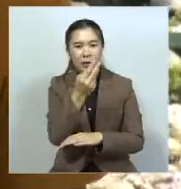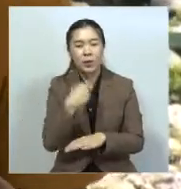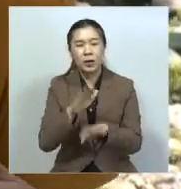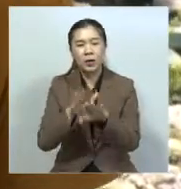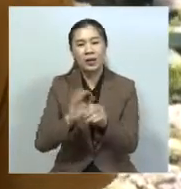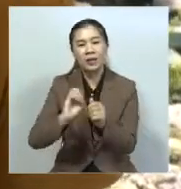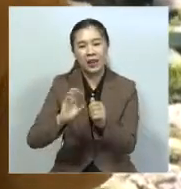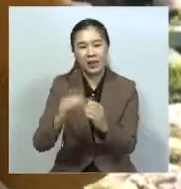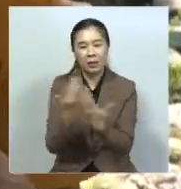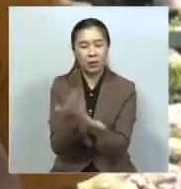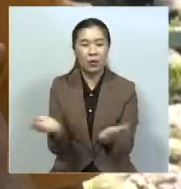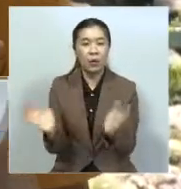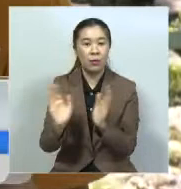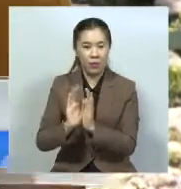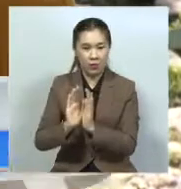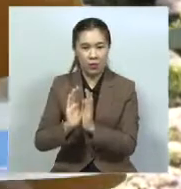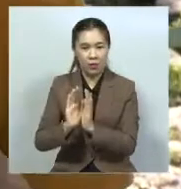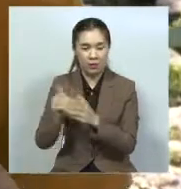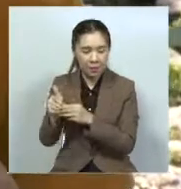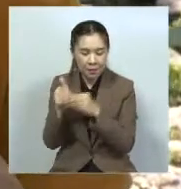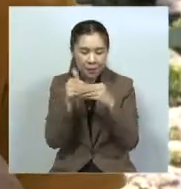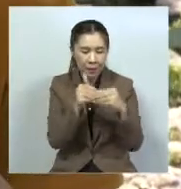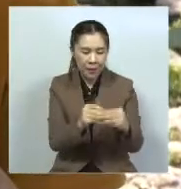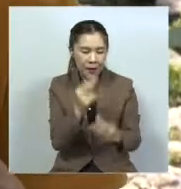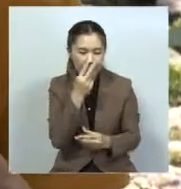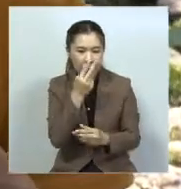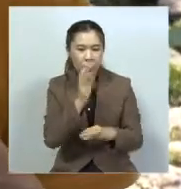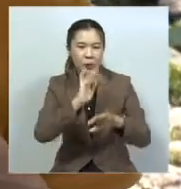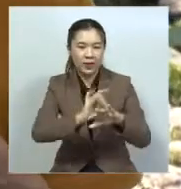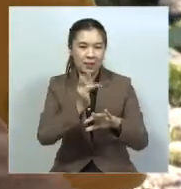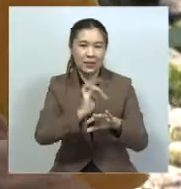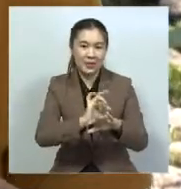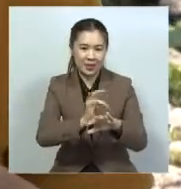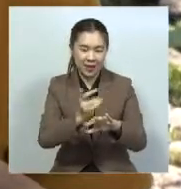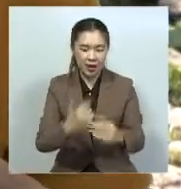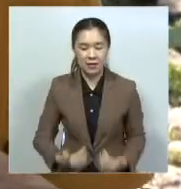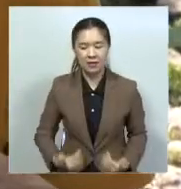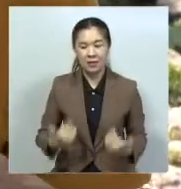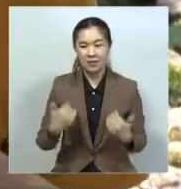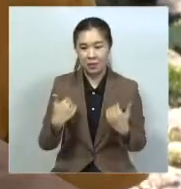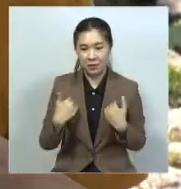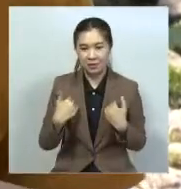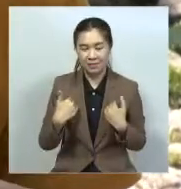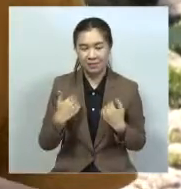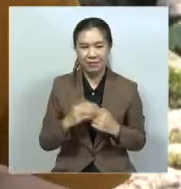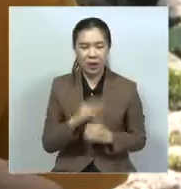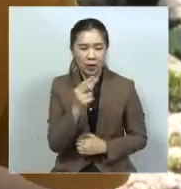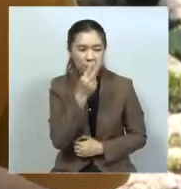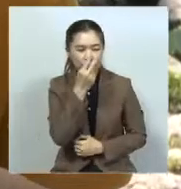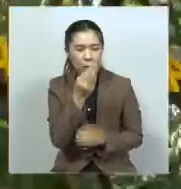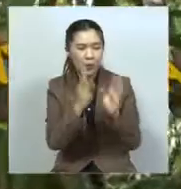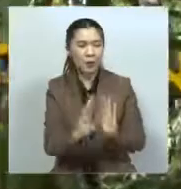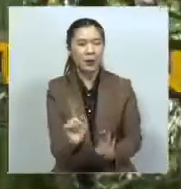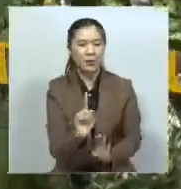นะนำสำหรับกลุ่มครอบครัวนะคะที่อยากจะพาลูกมาเรียนรู้ศึกษาธรรมชาติแล้วก็ใช้ชีวิตว่ามันเป็นยังไงนะคะตอน